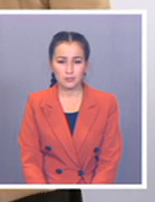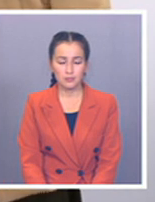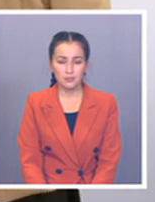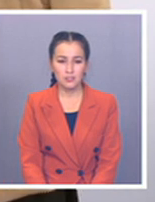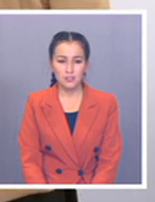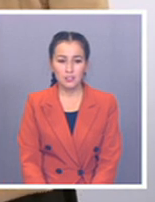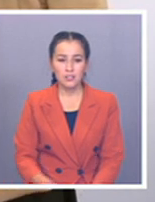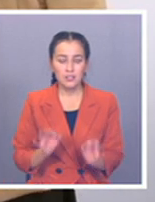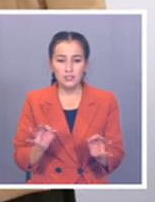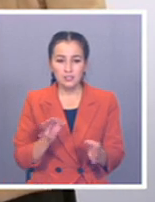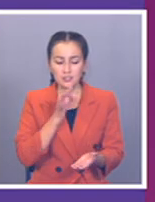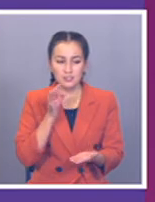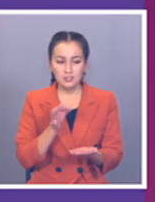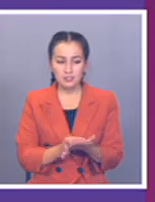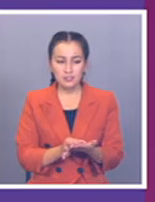Дұрыс жауабы?